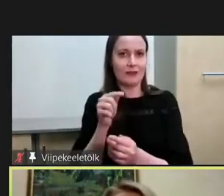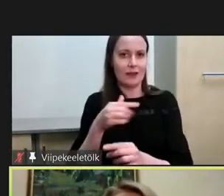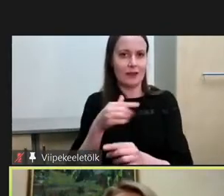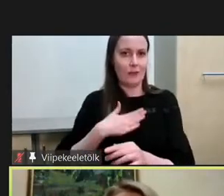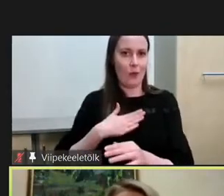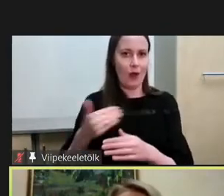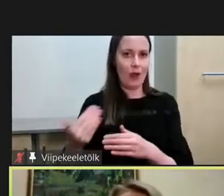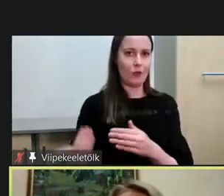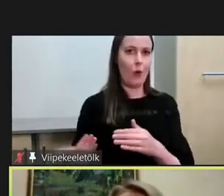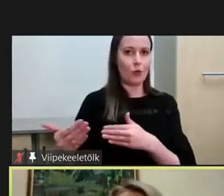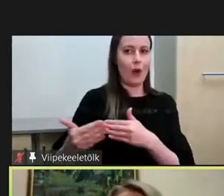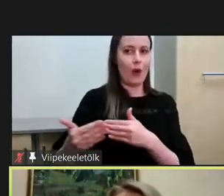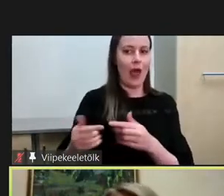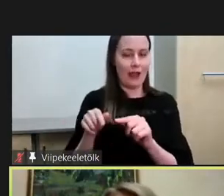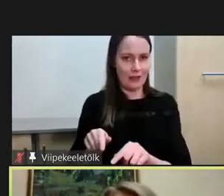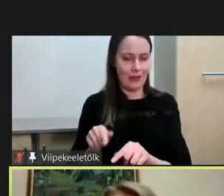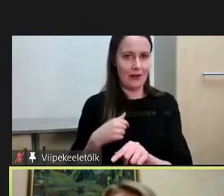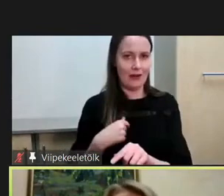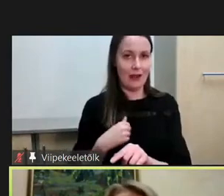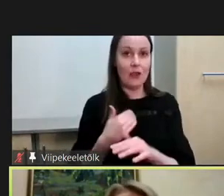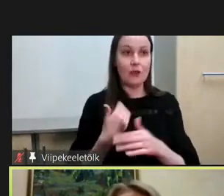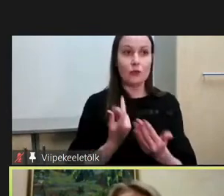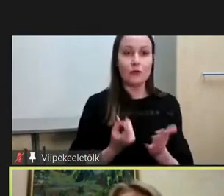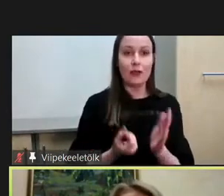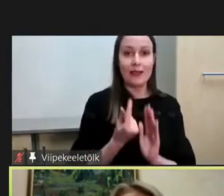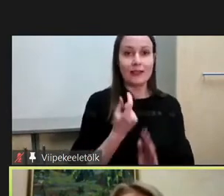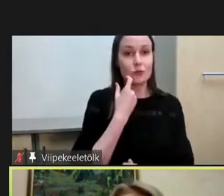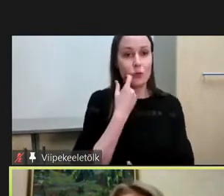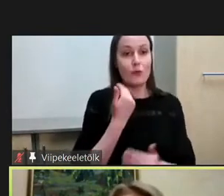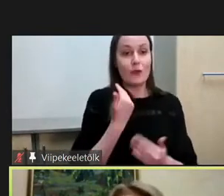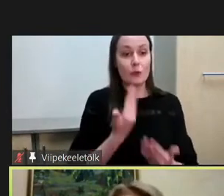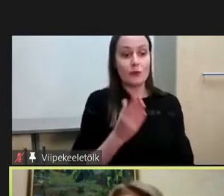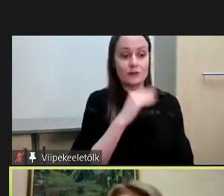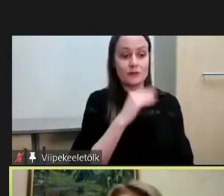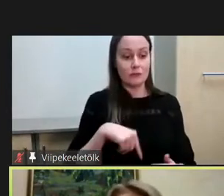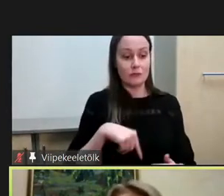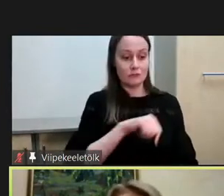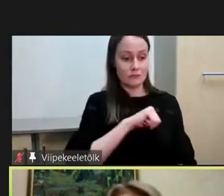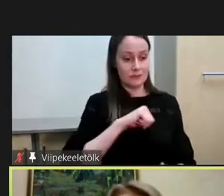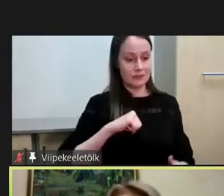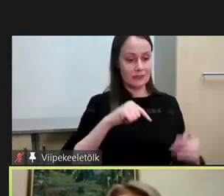nüüd tekkis huvi, et kuidas mina saaksin olla EPIKoja liige.